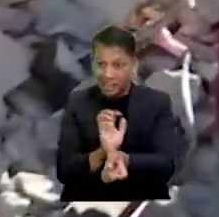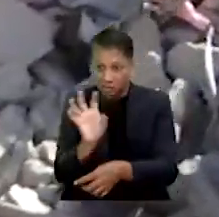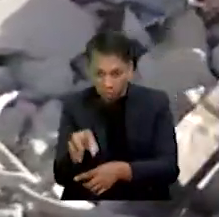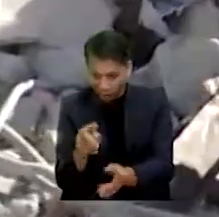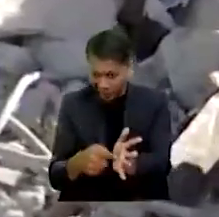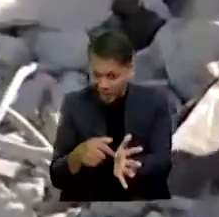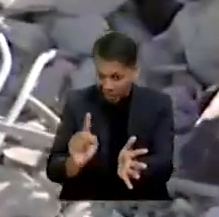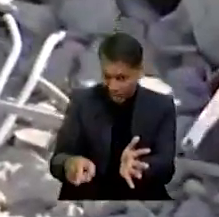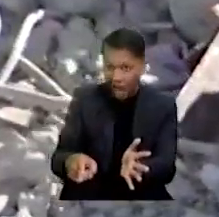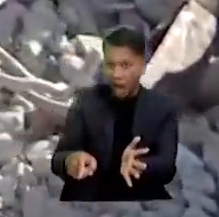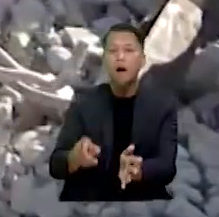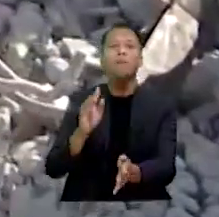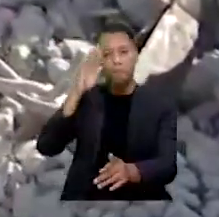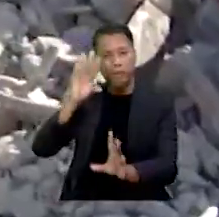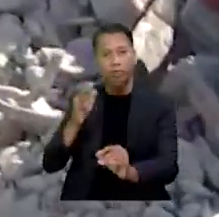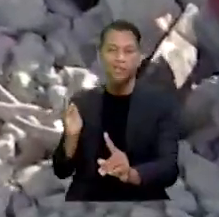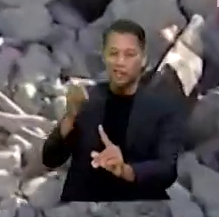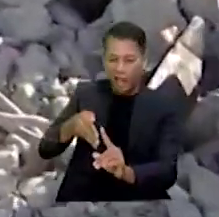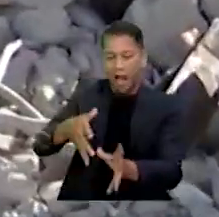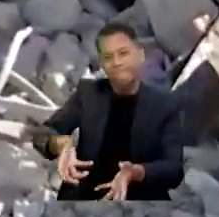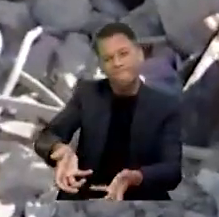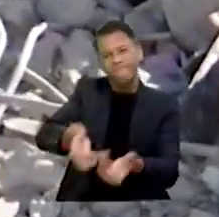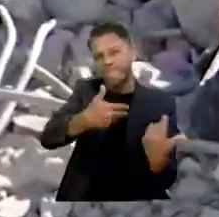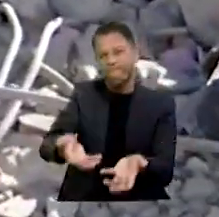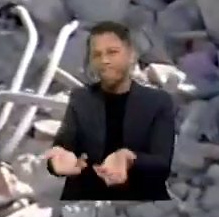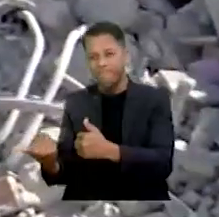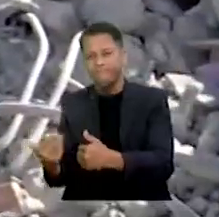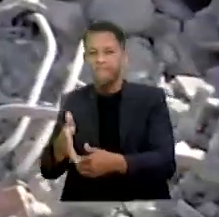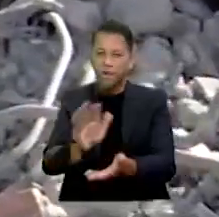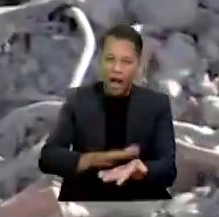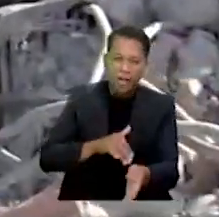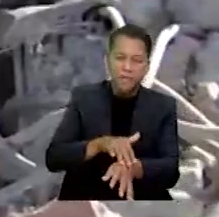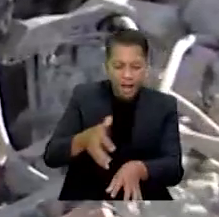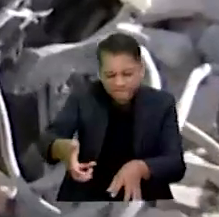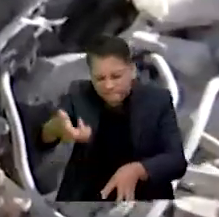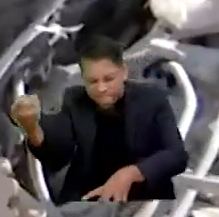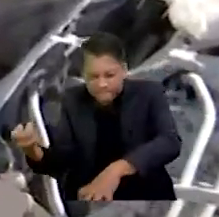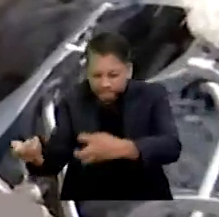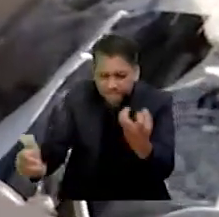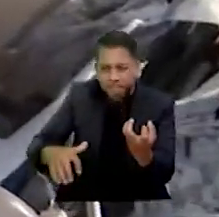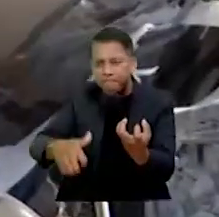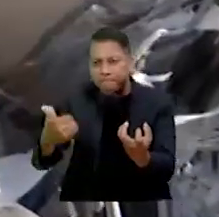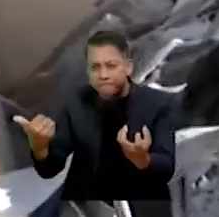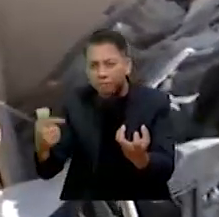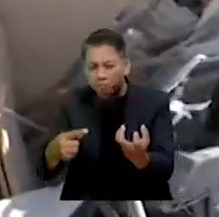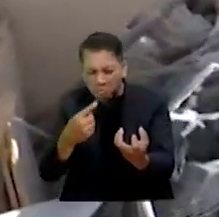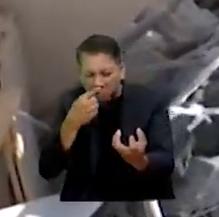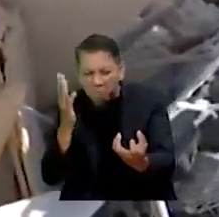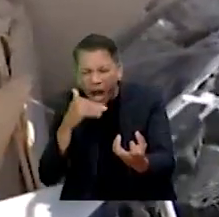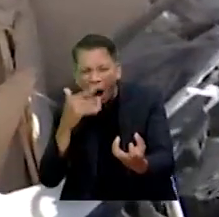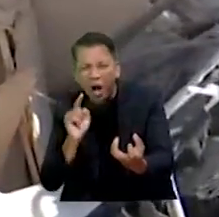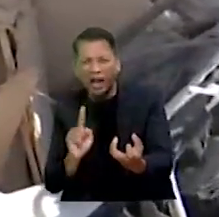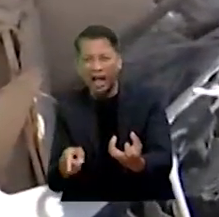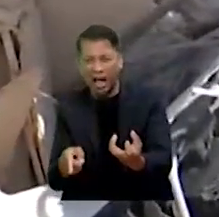akan melihat Apakah masih ada tanda-tanda Seperti bau dari jenazah tersebut ataupun juga nanti